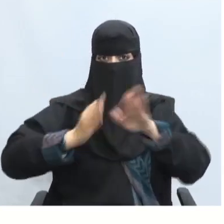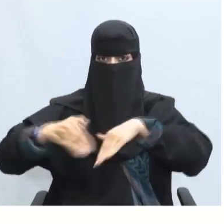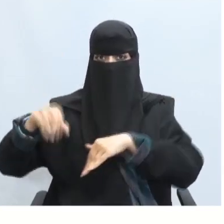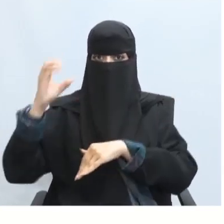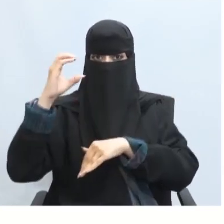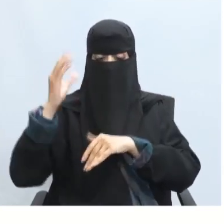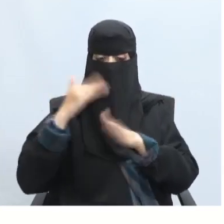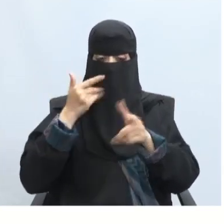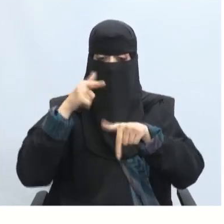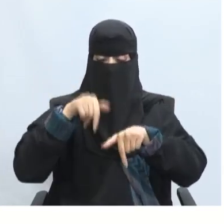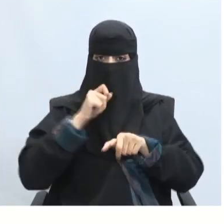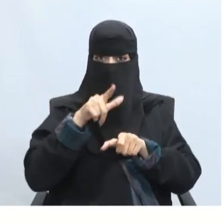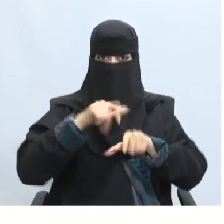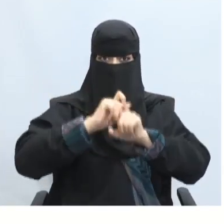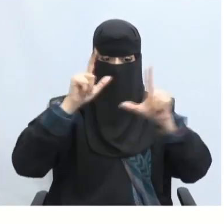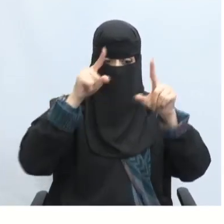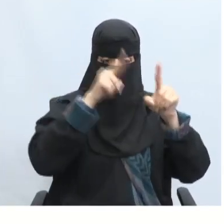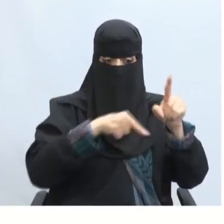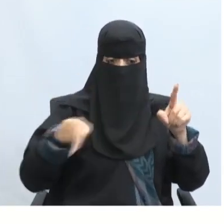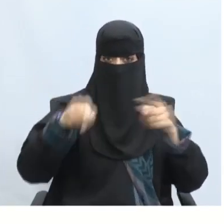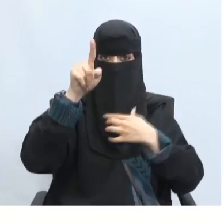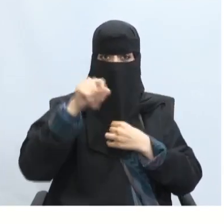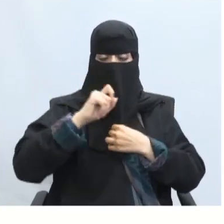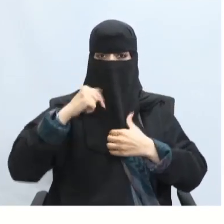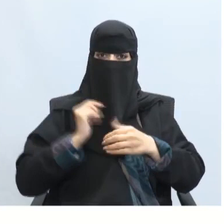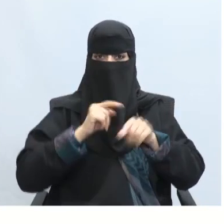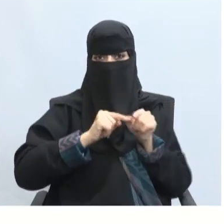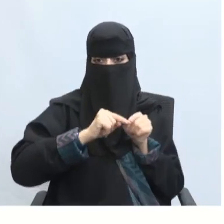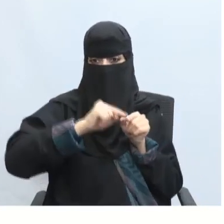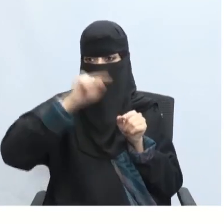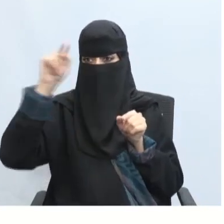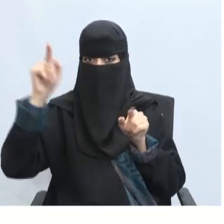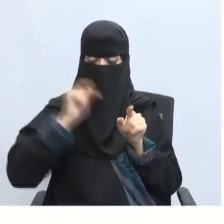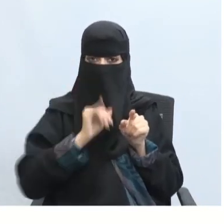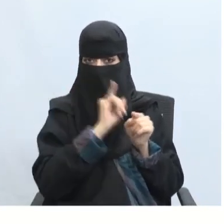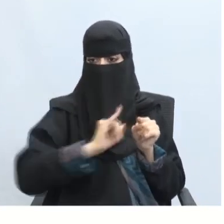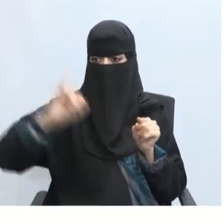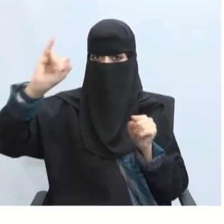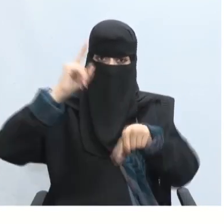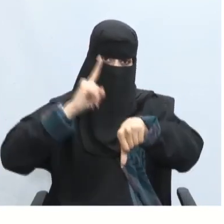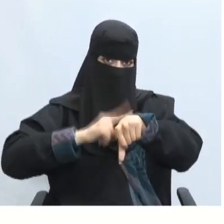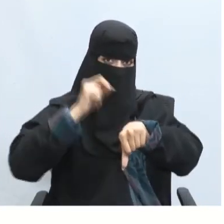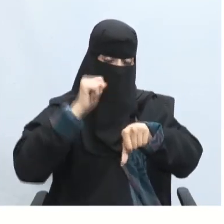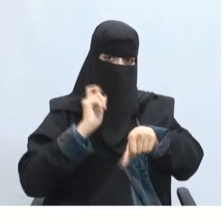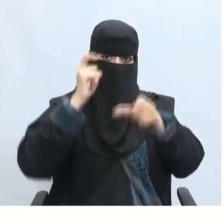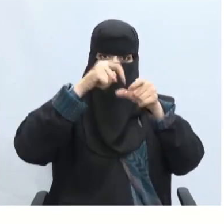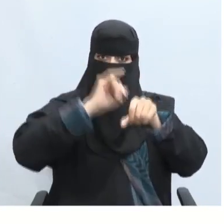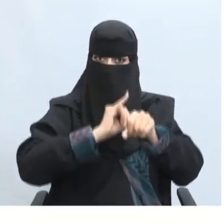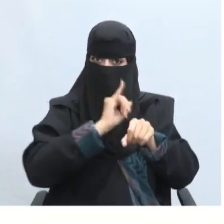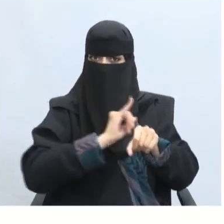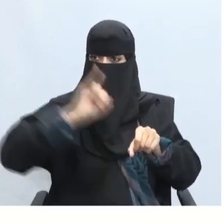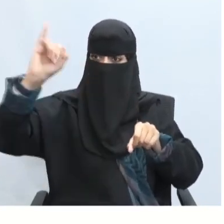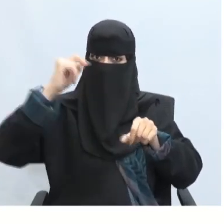الشكل الواضح معنا وذكرنا بانه يوضح الشكل منحنى المسا ف زمن الوصول حيث يسجل السيزم جرام الزمن